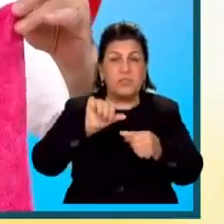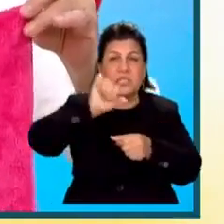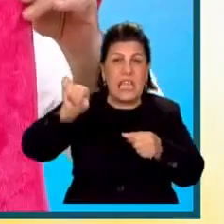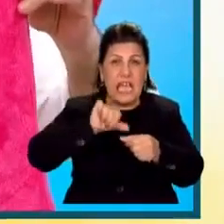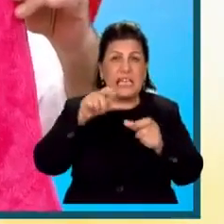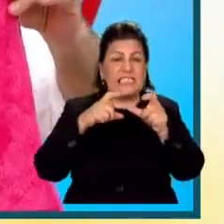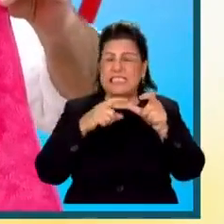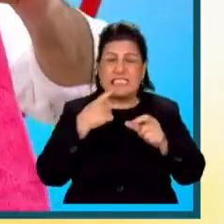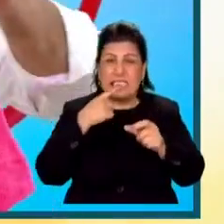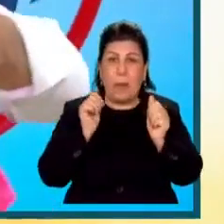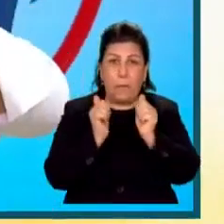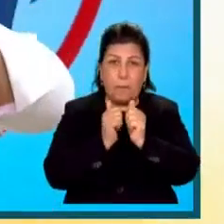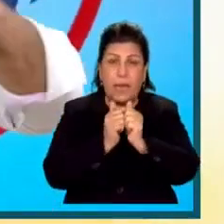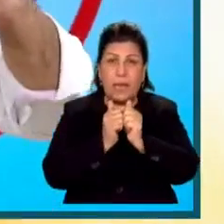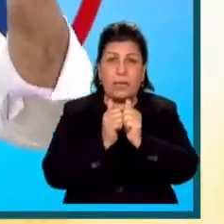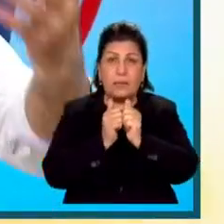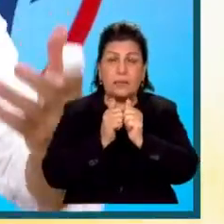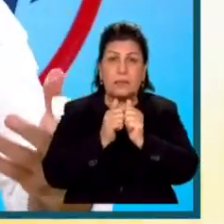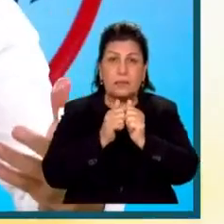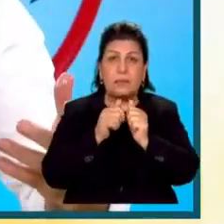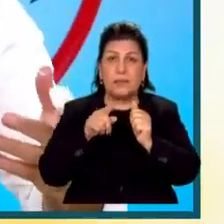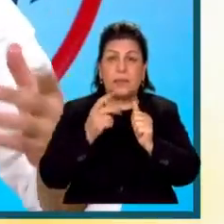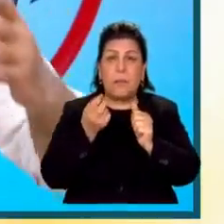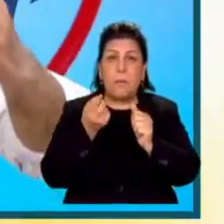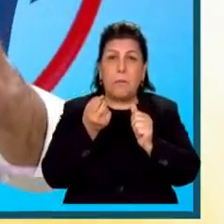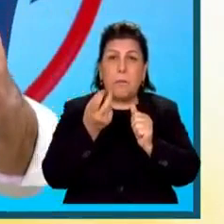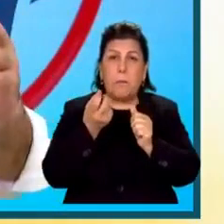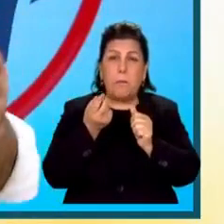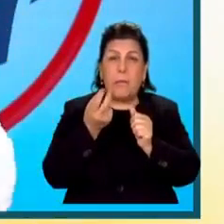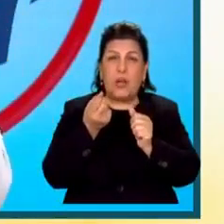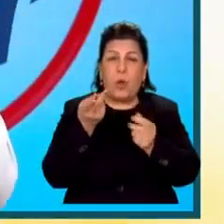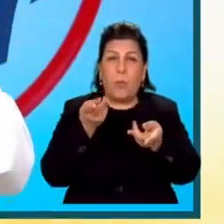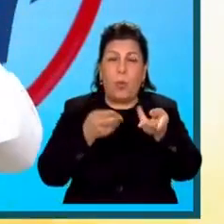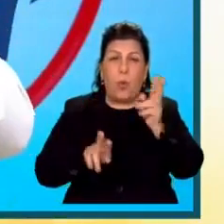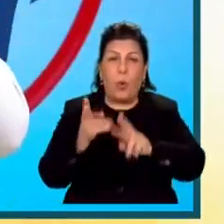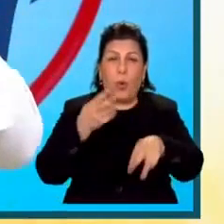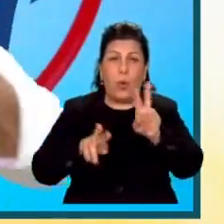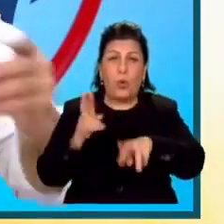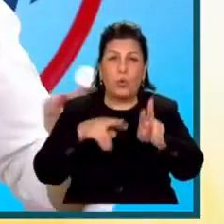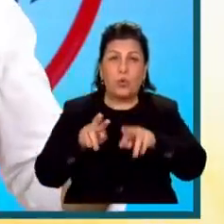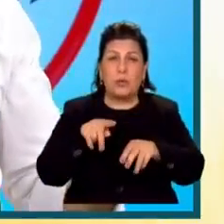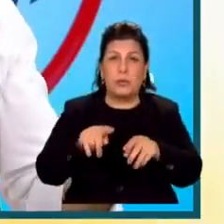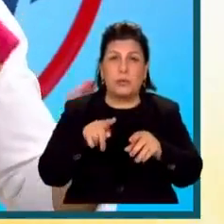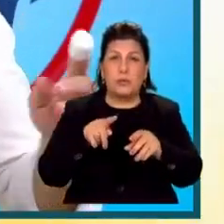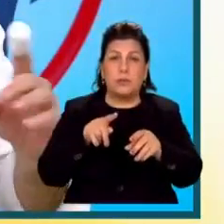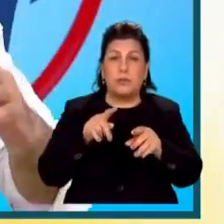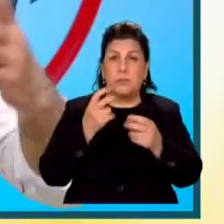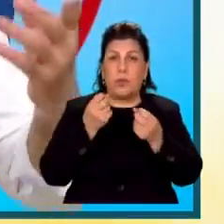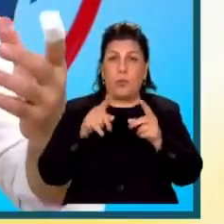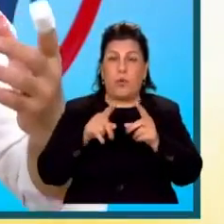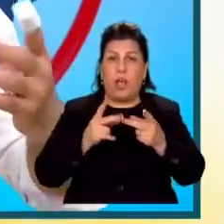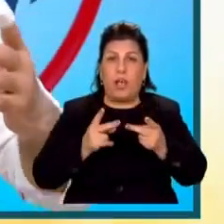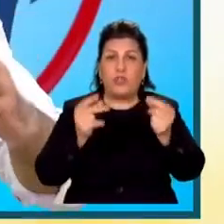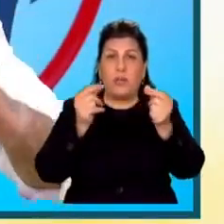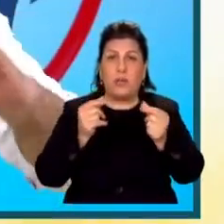yağ ve sirke ile beraber bunu antistatik özellik kazanacak yani tozlar bundan artık Bundan kaç arıyor bunu sildiğinizde